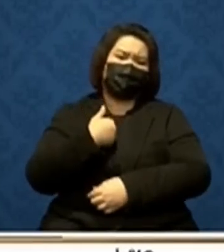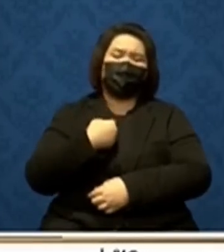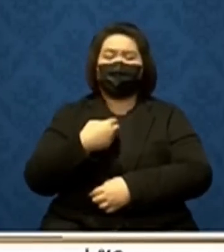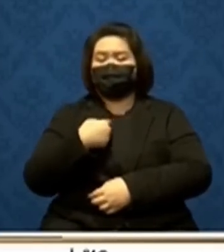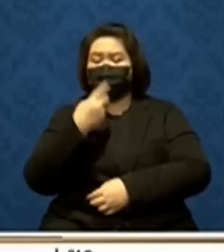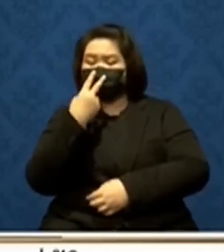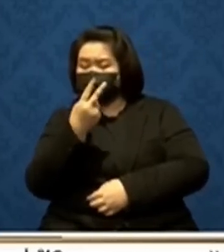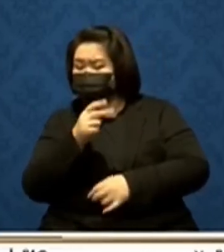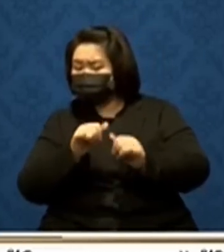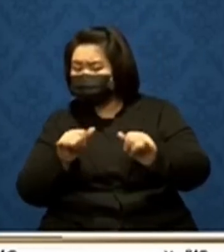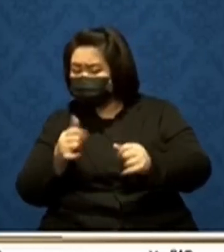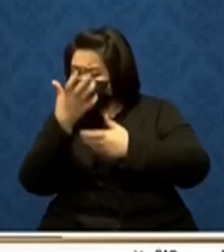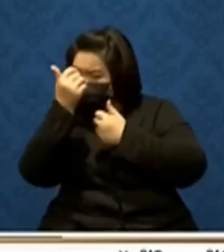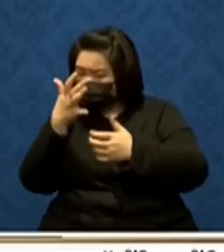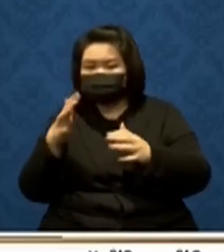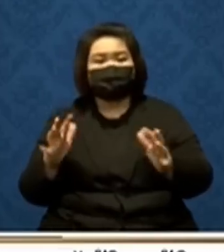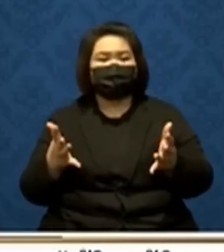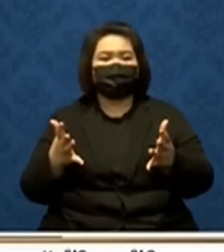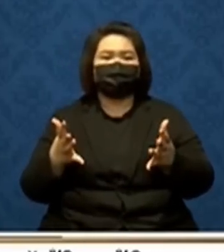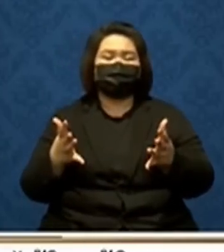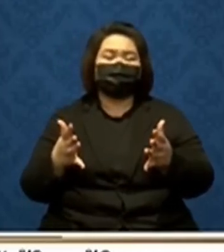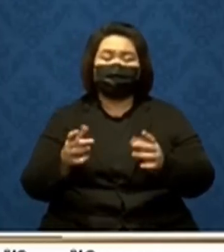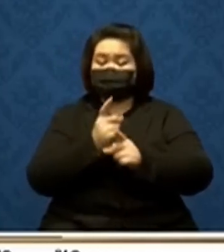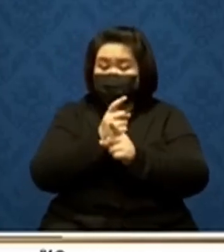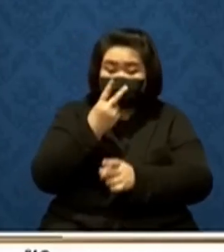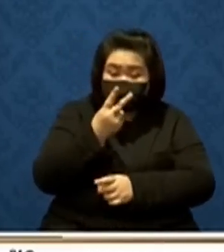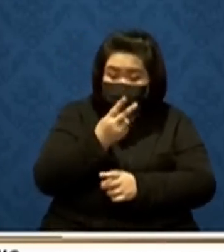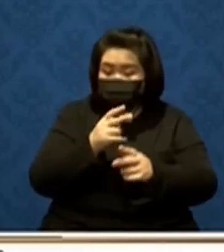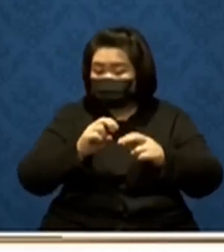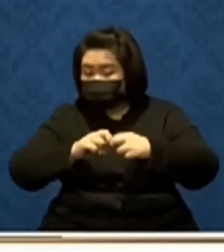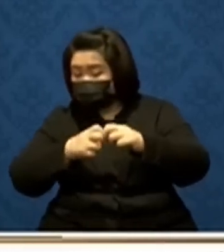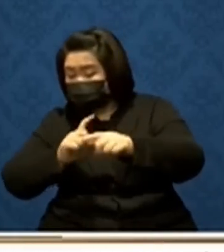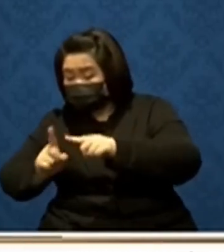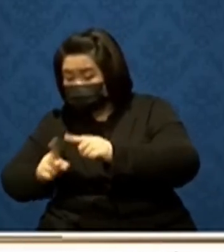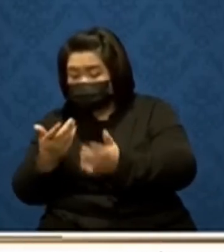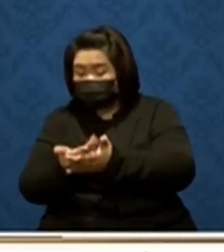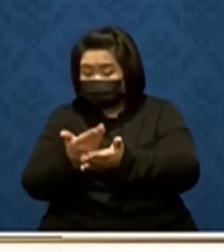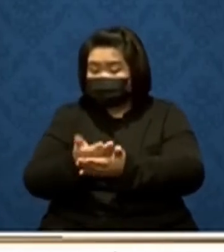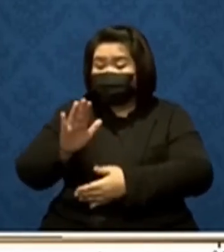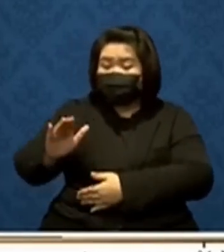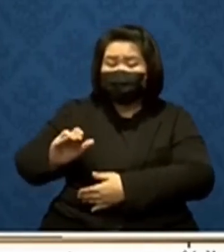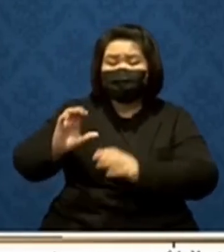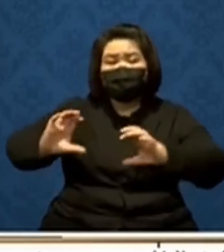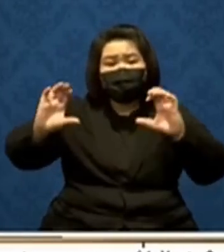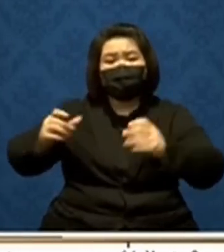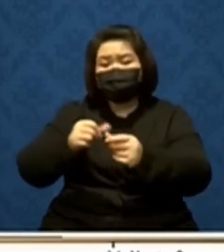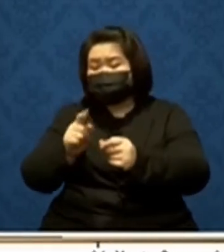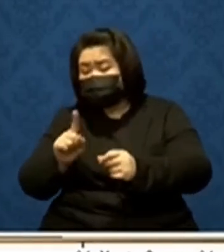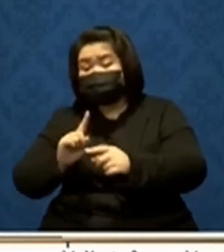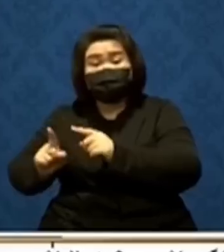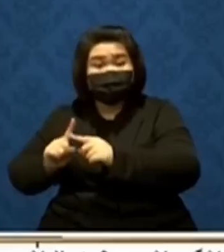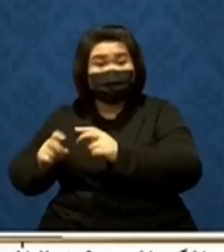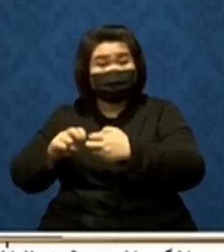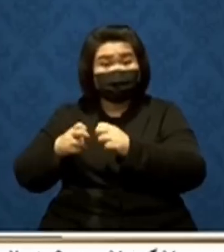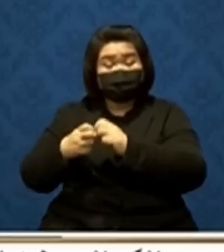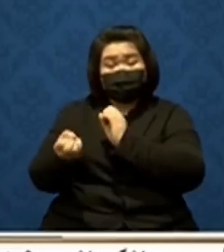ละเลยถ้าไม่ติดตามแก้ไขปัญหาการทุจริตเพื่อให้มีการชดใช้ความเสียหายที่เกิดขึ้นแก่รัฐหรือ